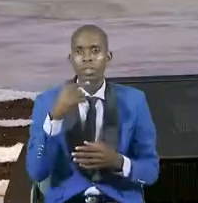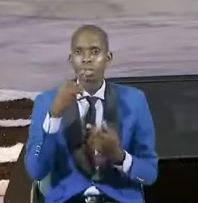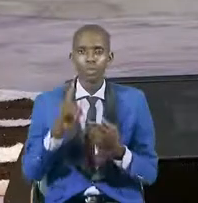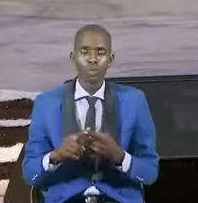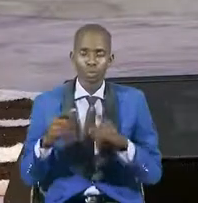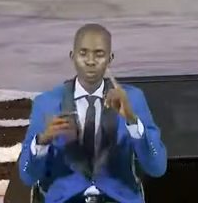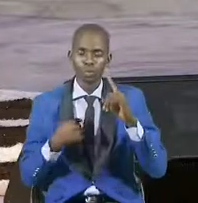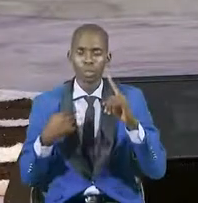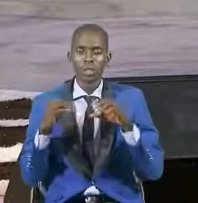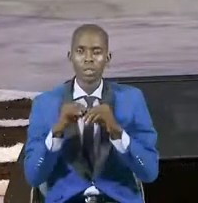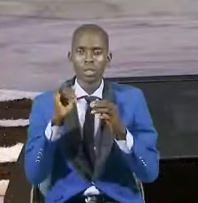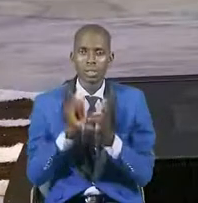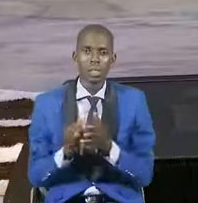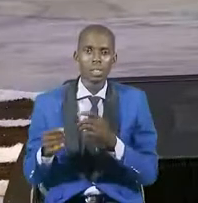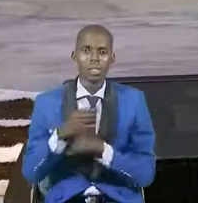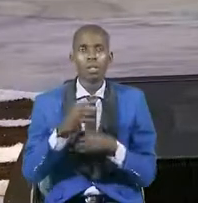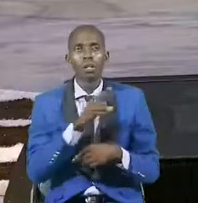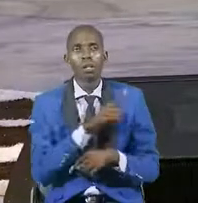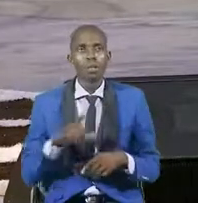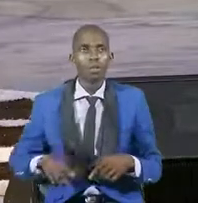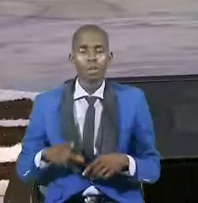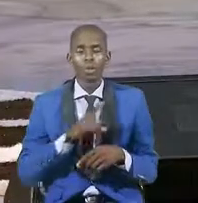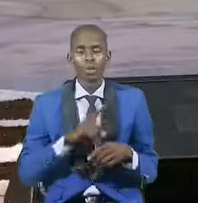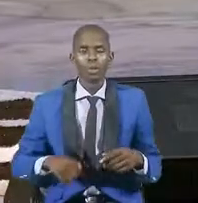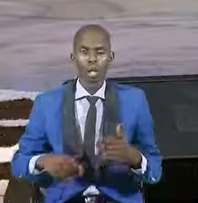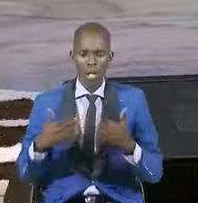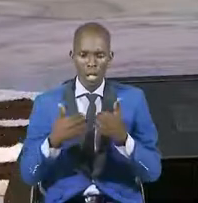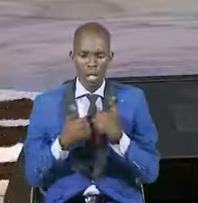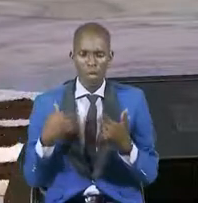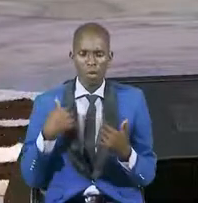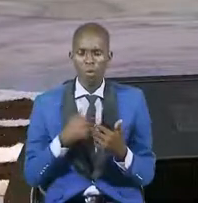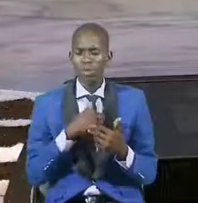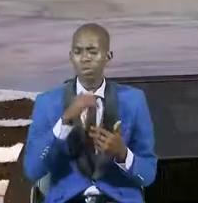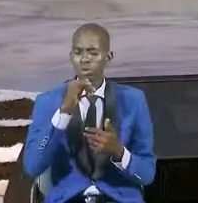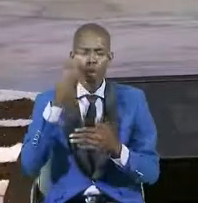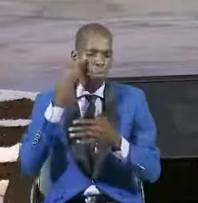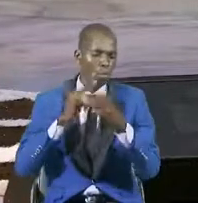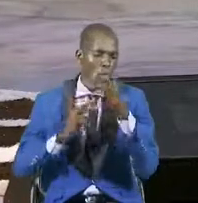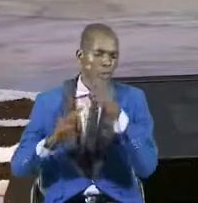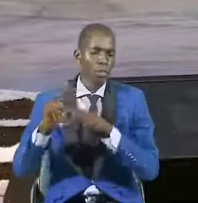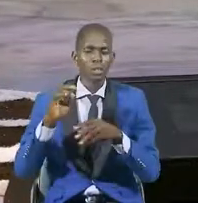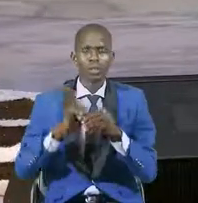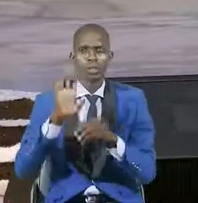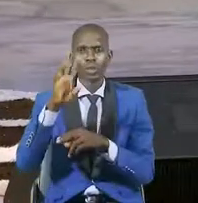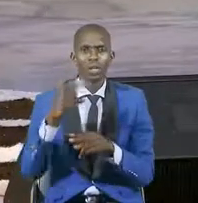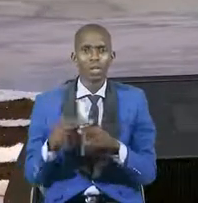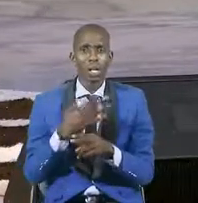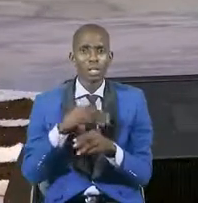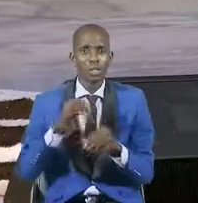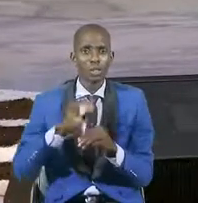plusieurs me diront en ce jour-là, Seigneur, Seigneur, n'avons-nous pas prophétisé par ton